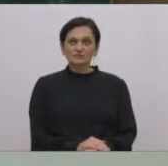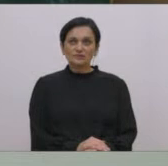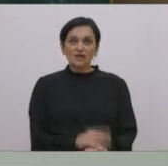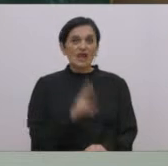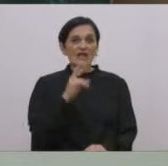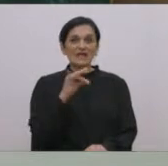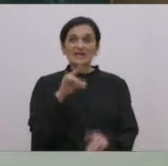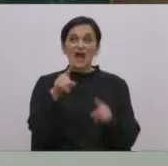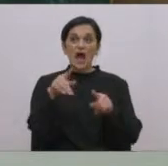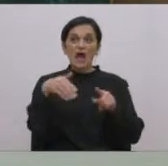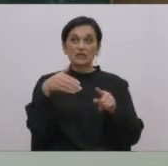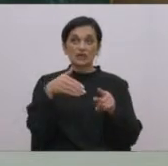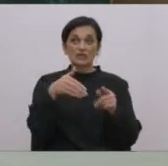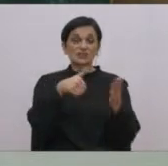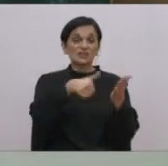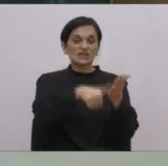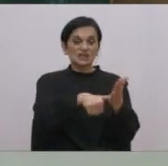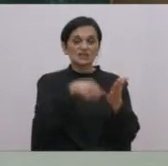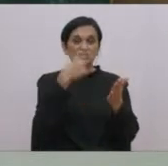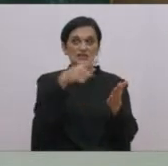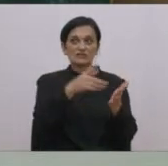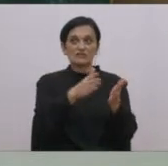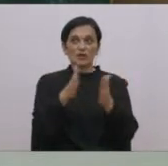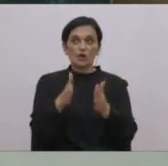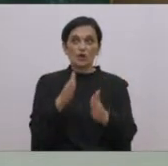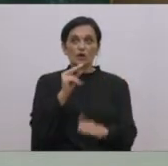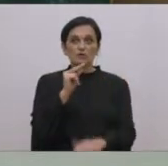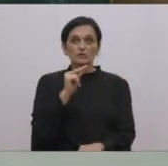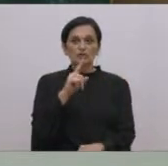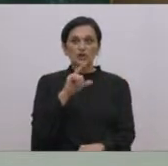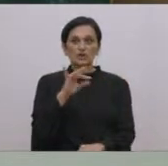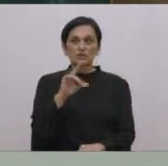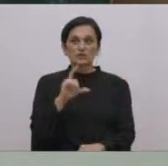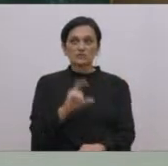კირკიტაძე არ არის, შენს მიუჭერ და გადავიტანო წყომხარს. ბატონი როსტომ ჩხეიძე,